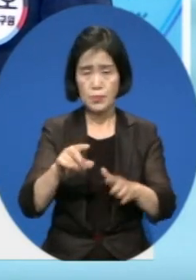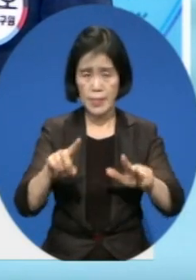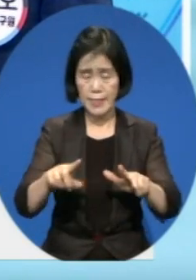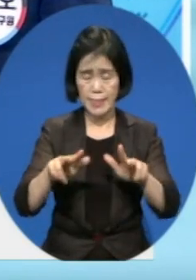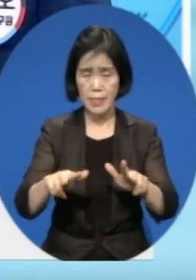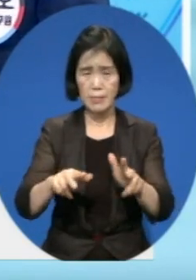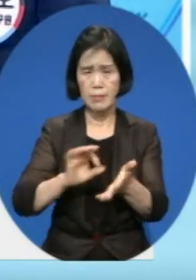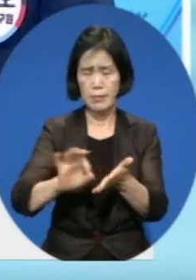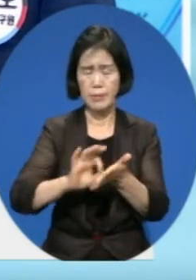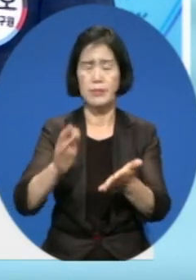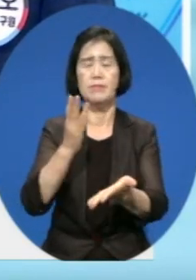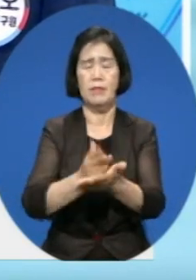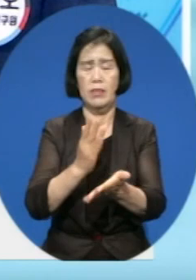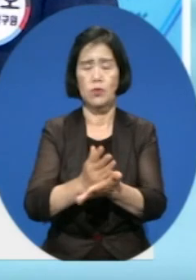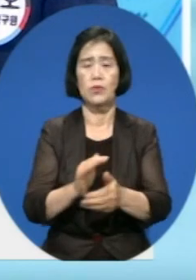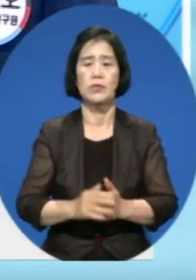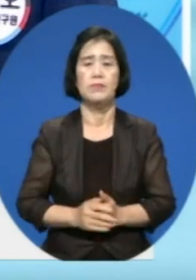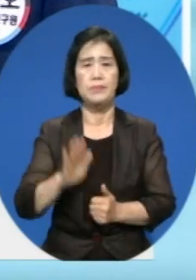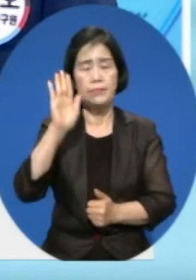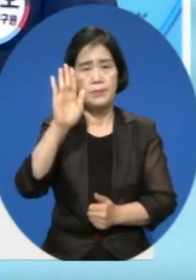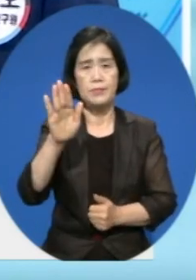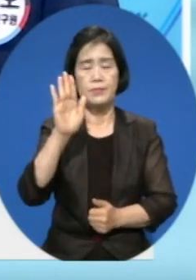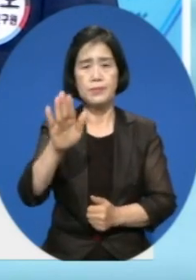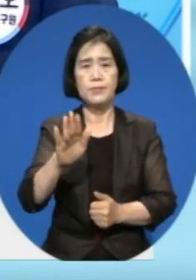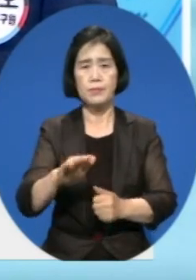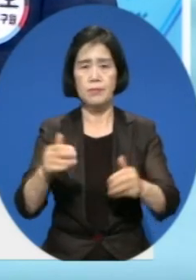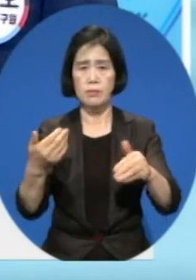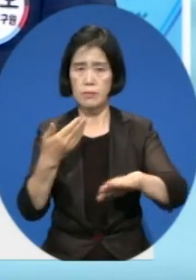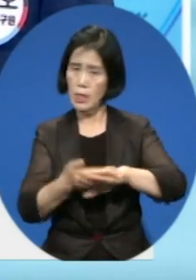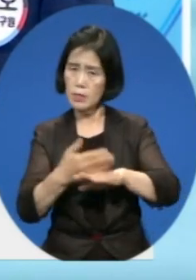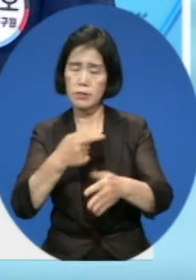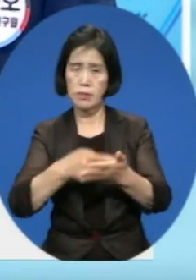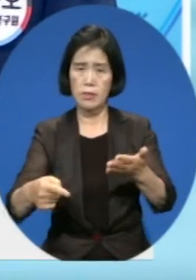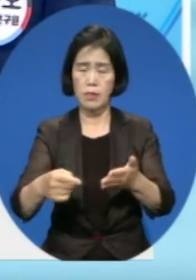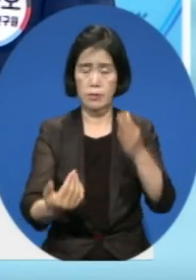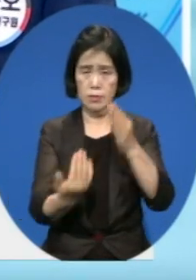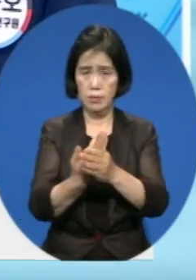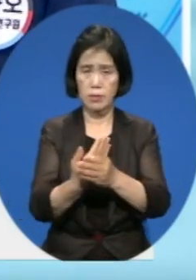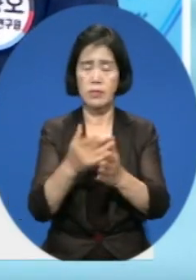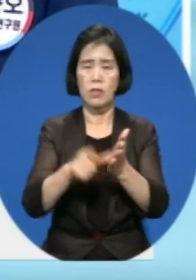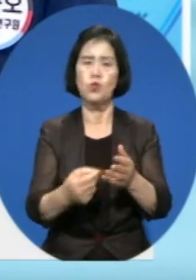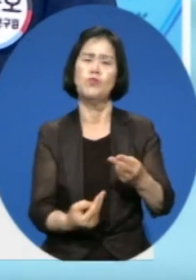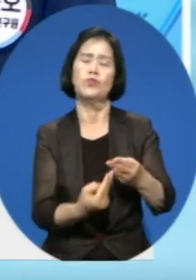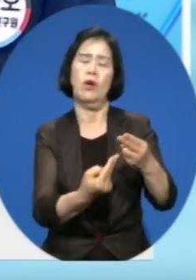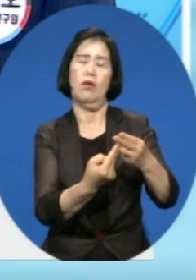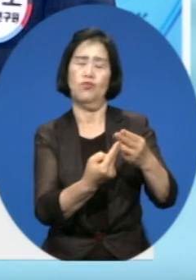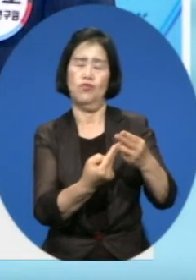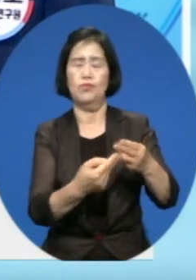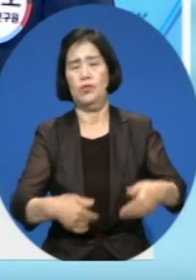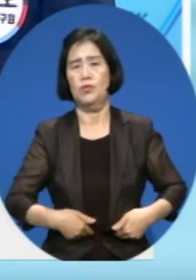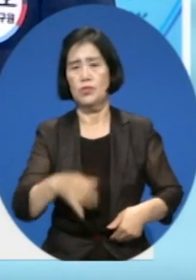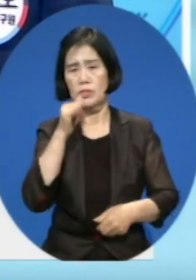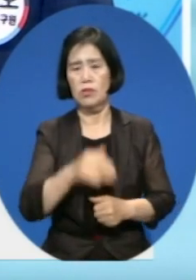될 돈도 아니고 이것이 앞으로의 어떤 다른 재난이 온다든가 이런 데서 지금 축적을 해야 될 부분이십니다.